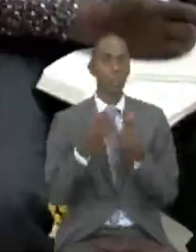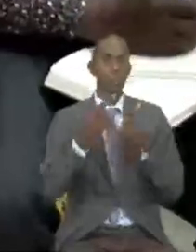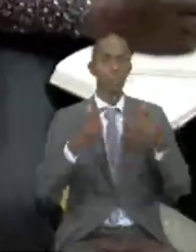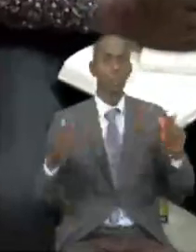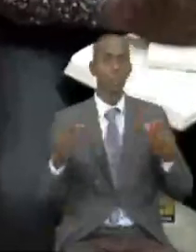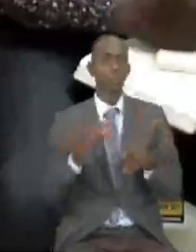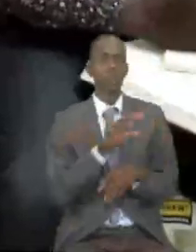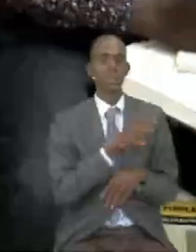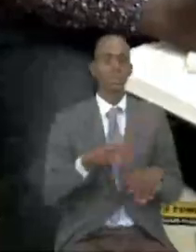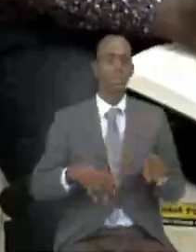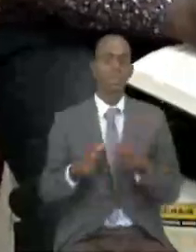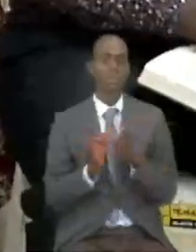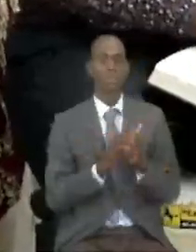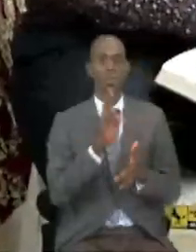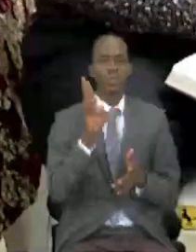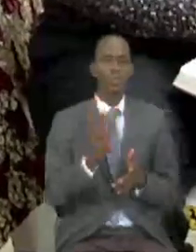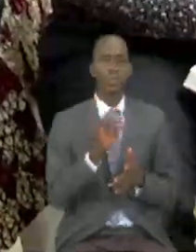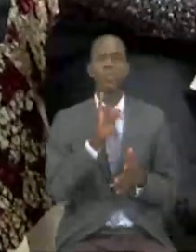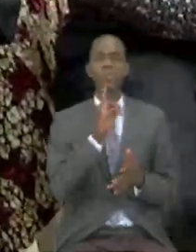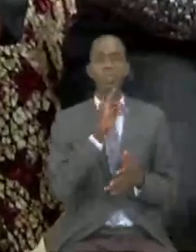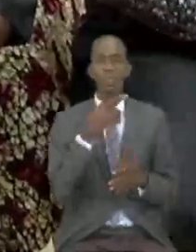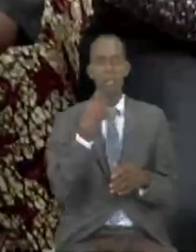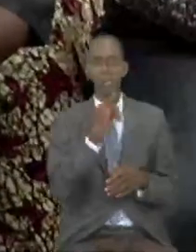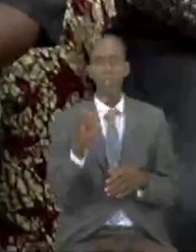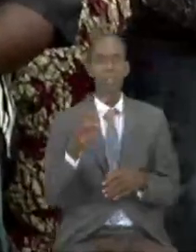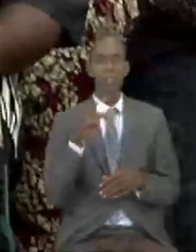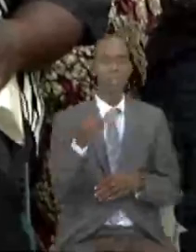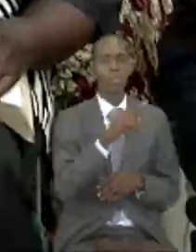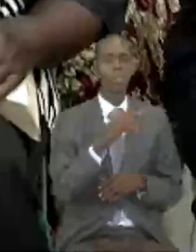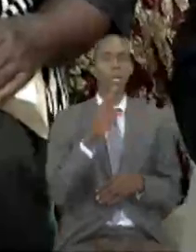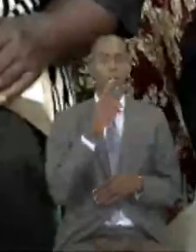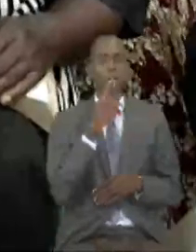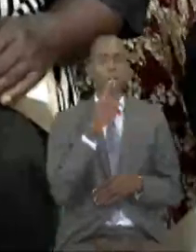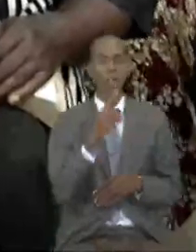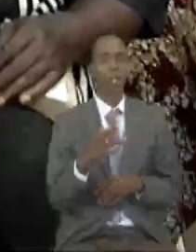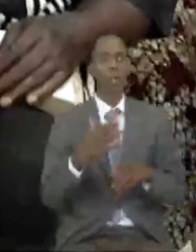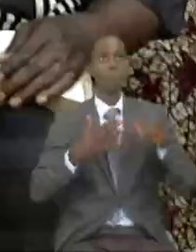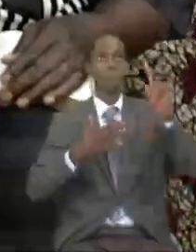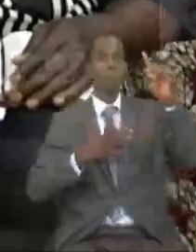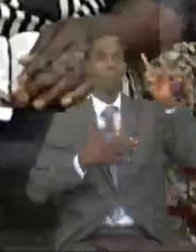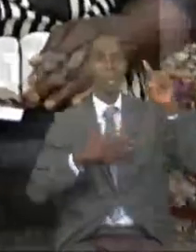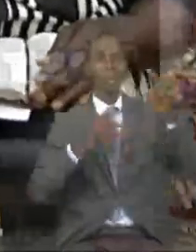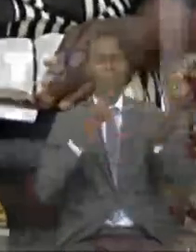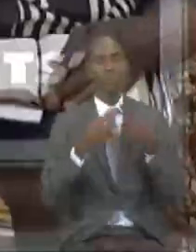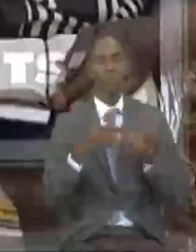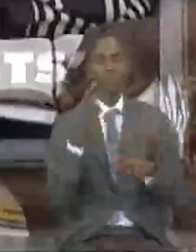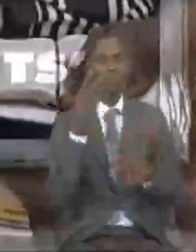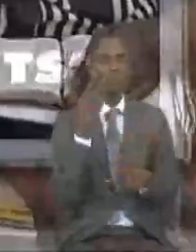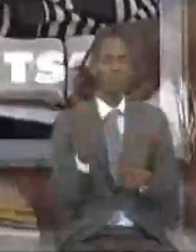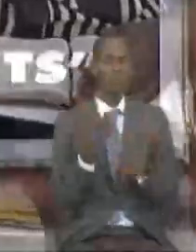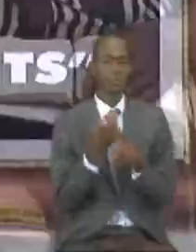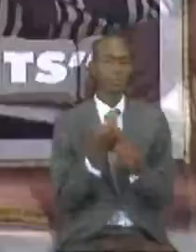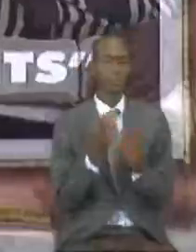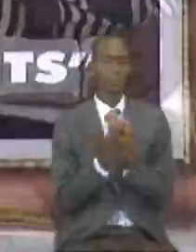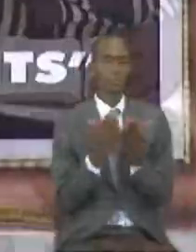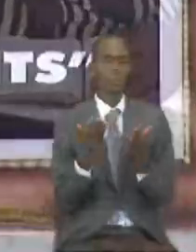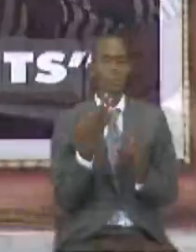Jésus a utilisé ici, c'est que il dit, vous êtes mes amis. Le Père Céleste l'a employé pour, à commencer.